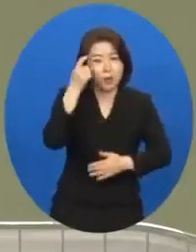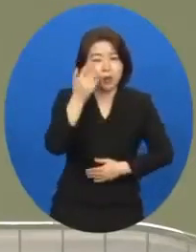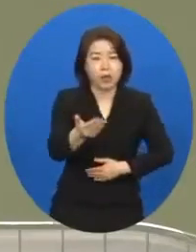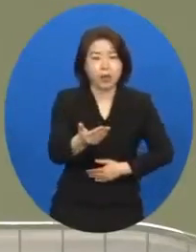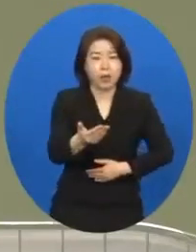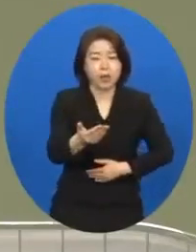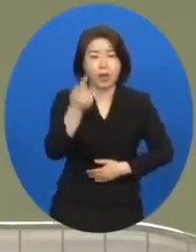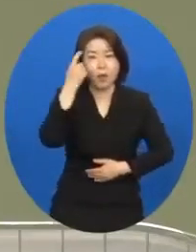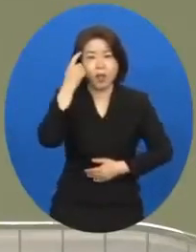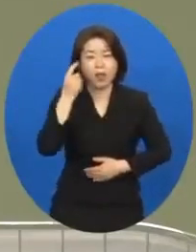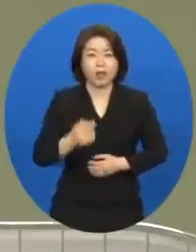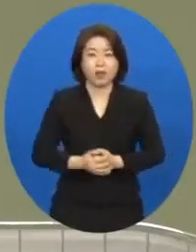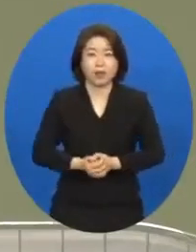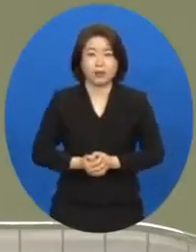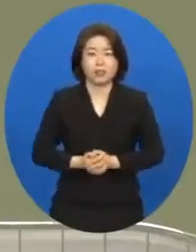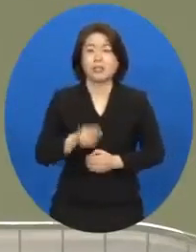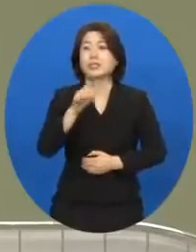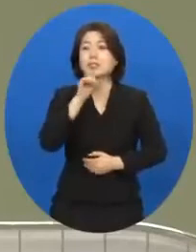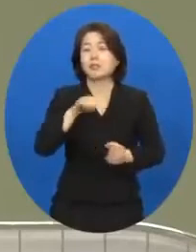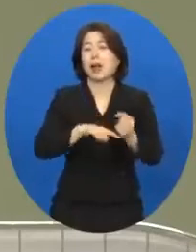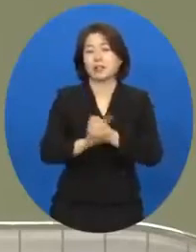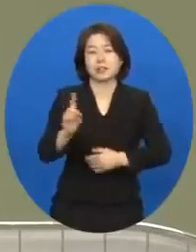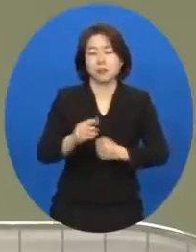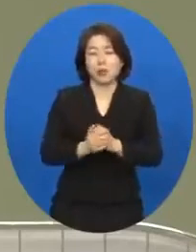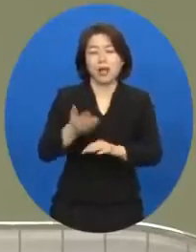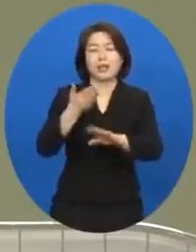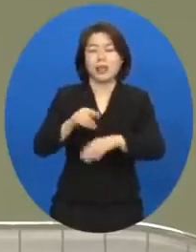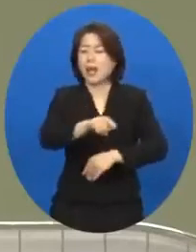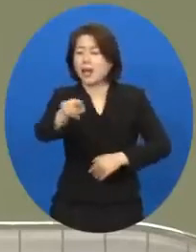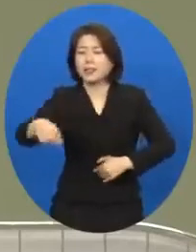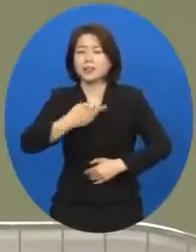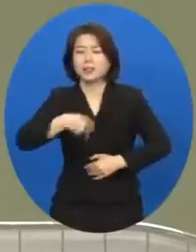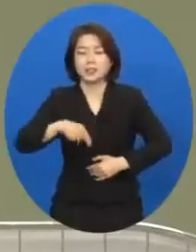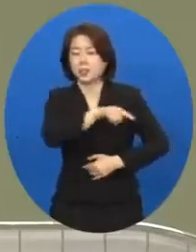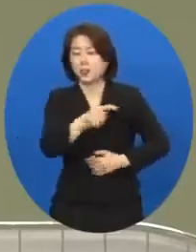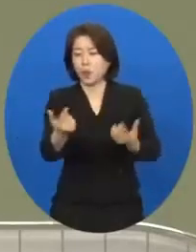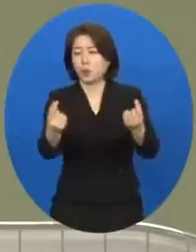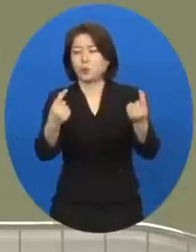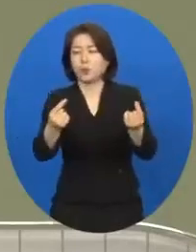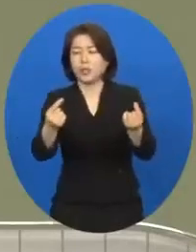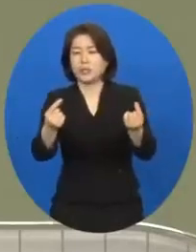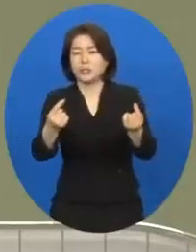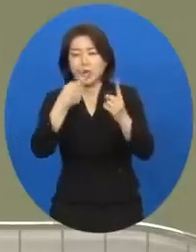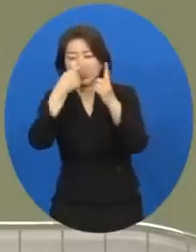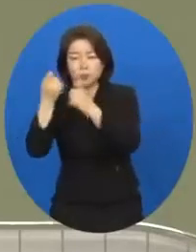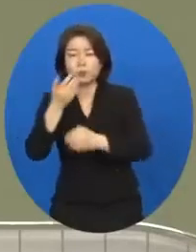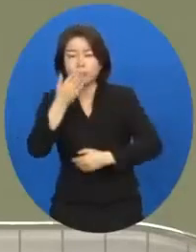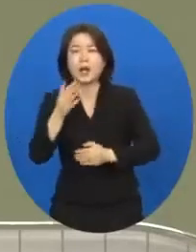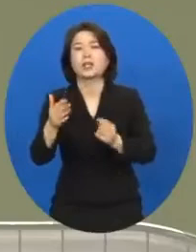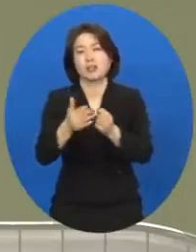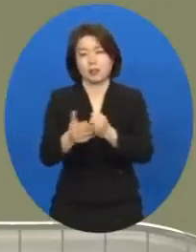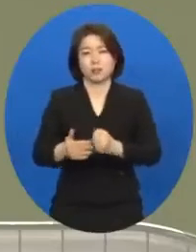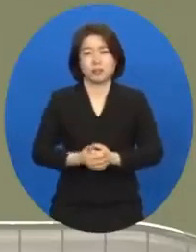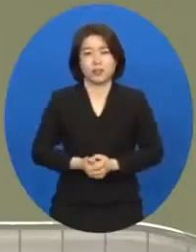말은 다른 제자들도 다 그와 같이 될 가능성이 있다는 뜻입니다.